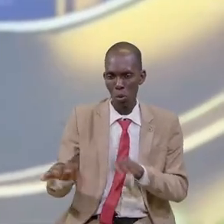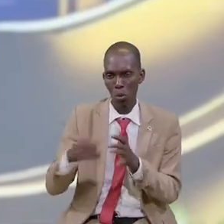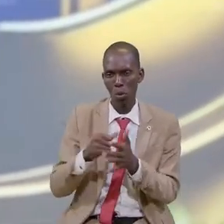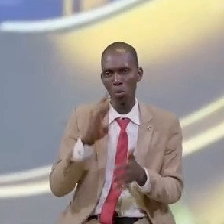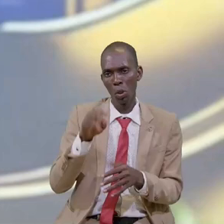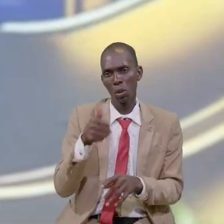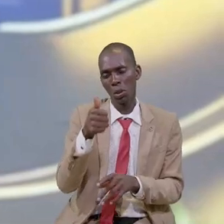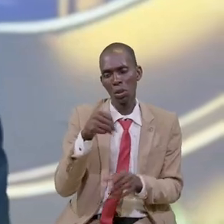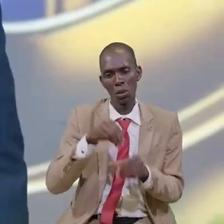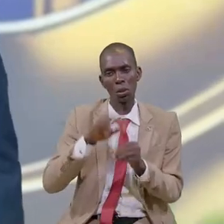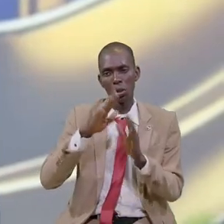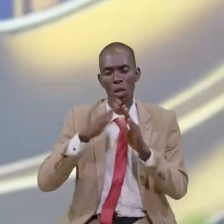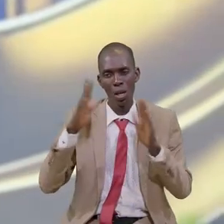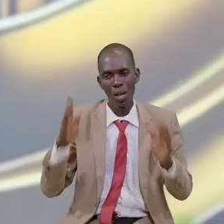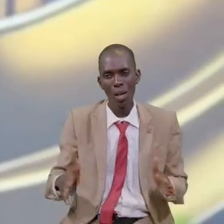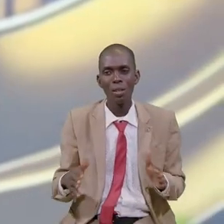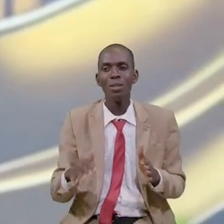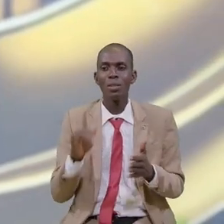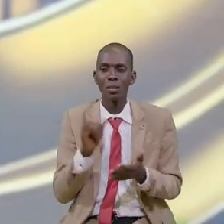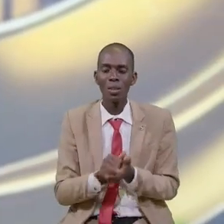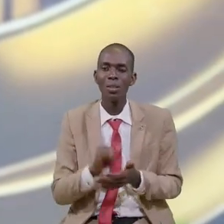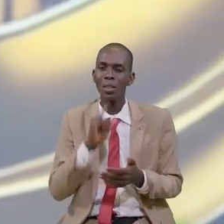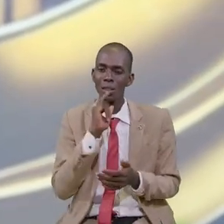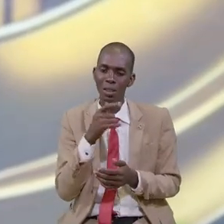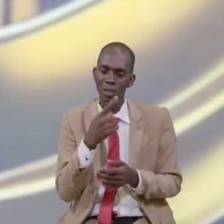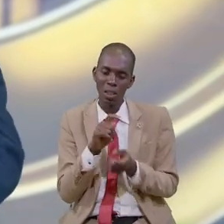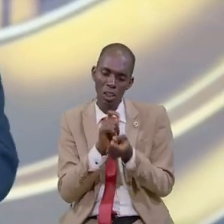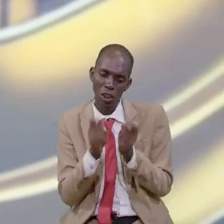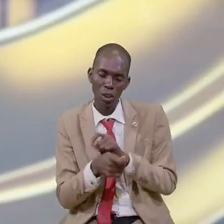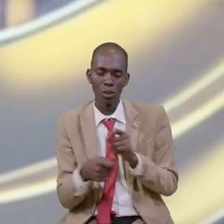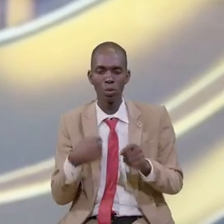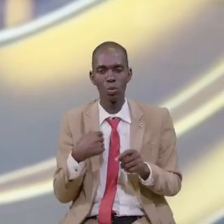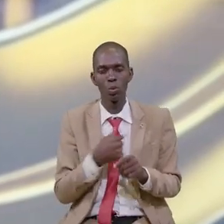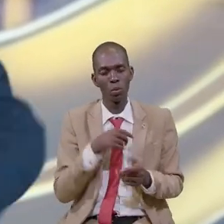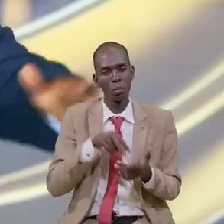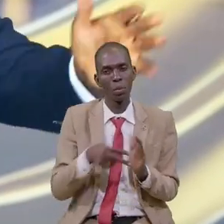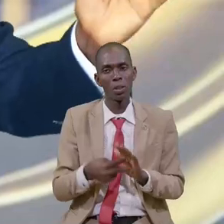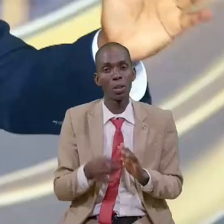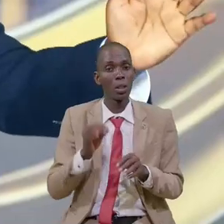responsabilité, un changement, c'est ce dont nous parlons. Par le passé,